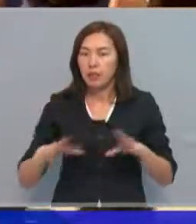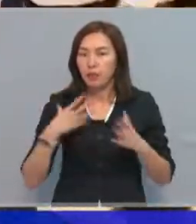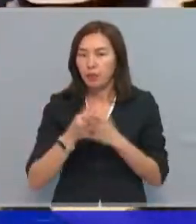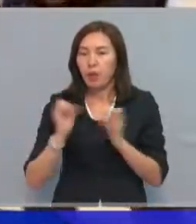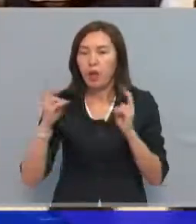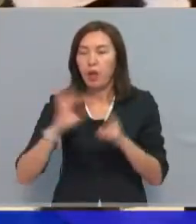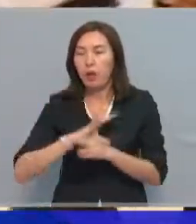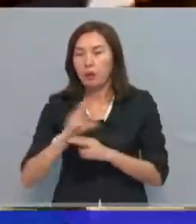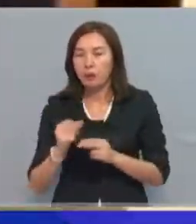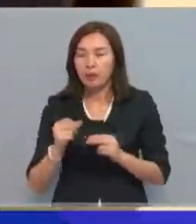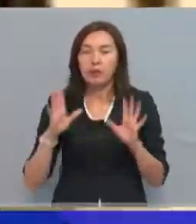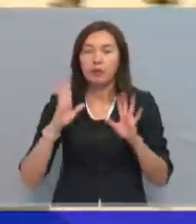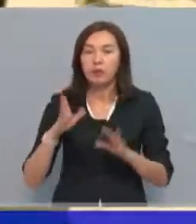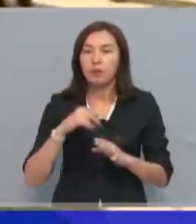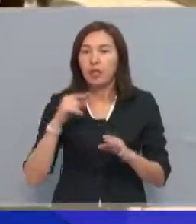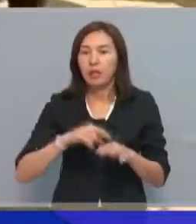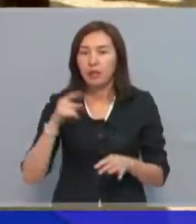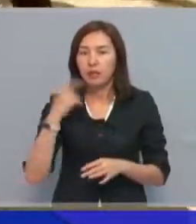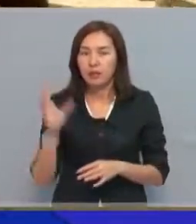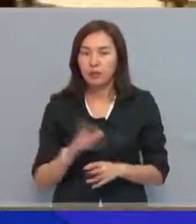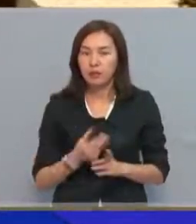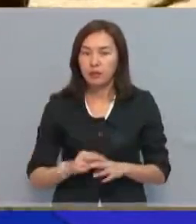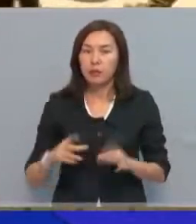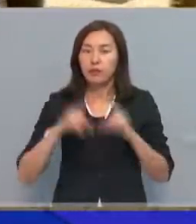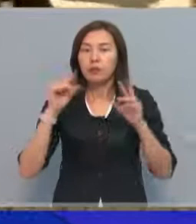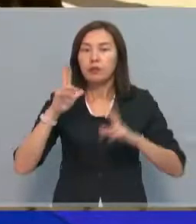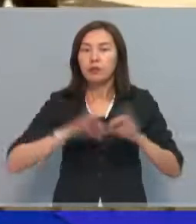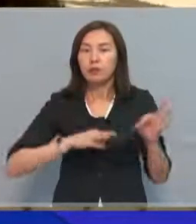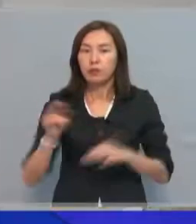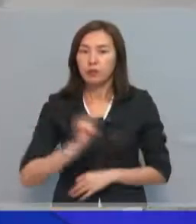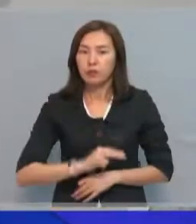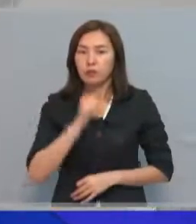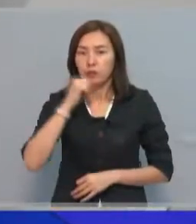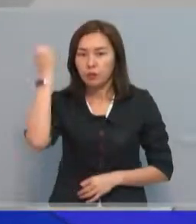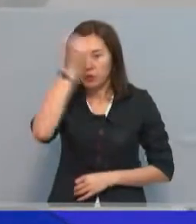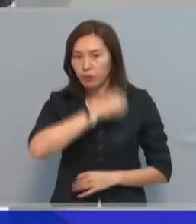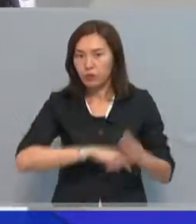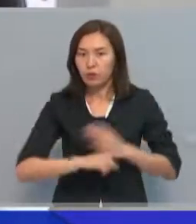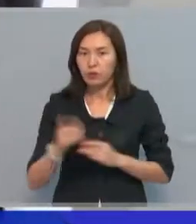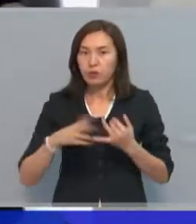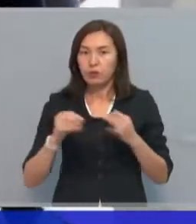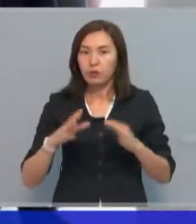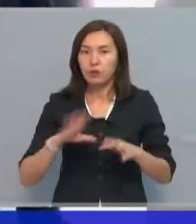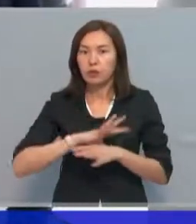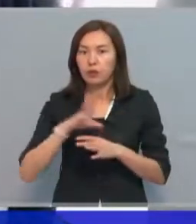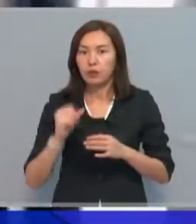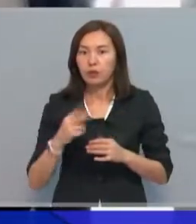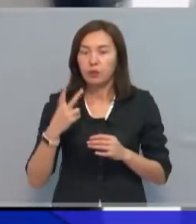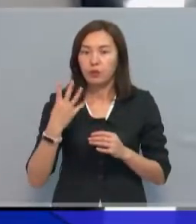өздерін қауіпсіз және жайлы сезінуі тиіс екенін атап өтті. Нысанның құрылыс монтаж жұмыстары өткен жылы басталған. Жер телімінің жалпы